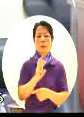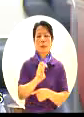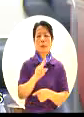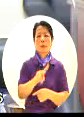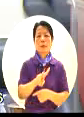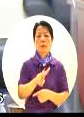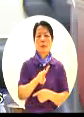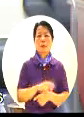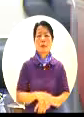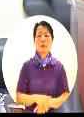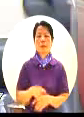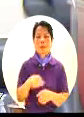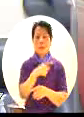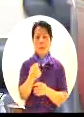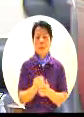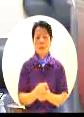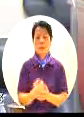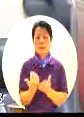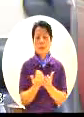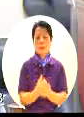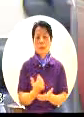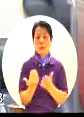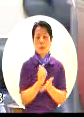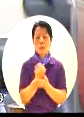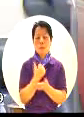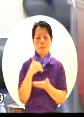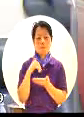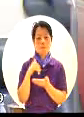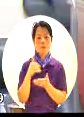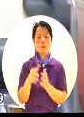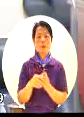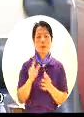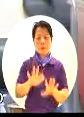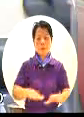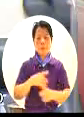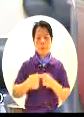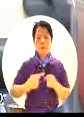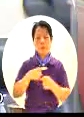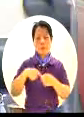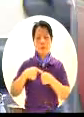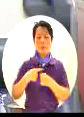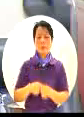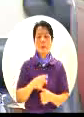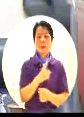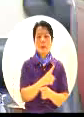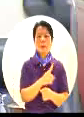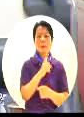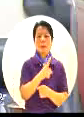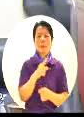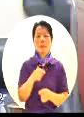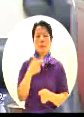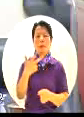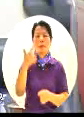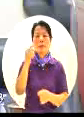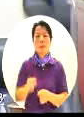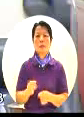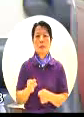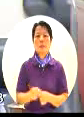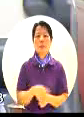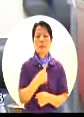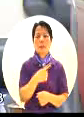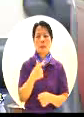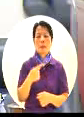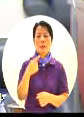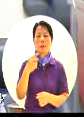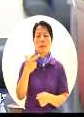31%了哈，他们预估他们今年的营业额多少呢？1.7亿哇，